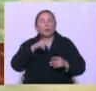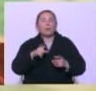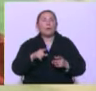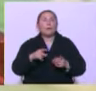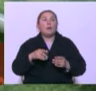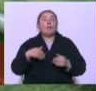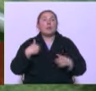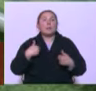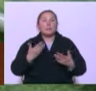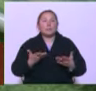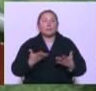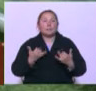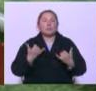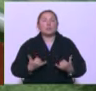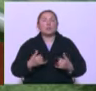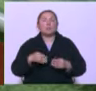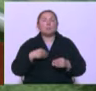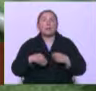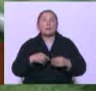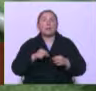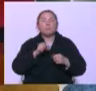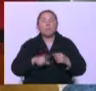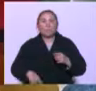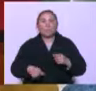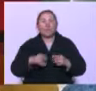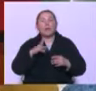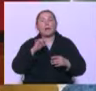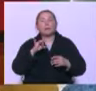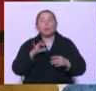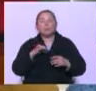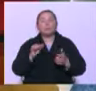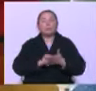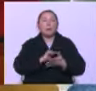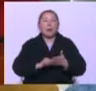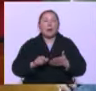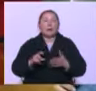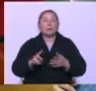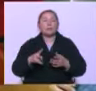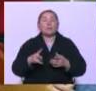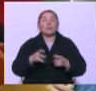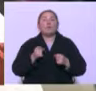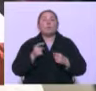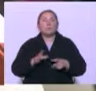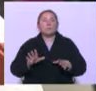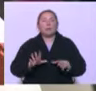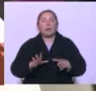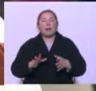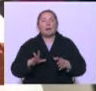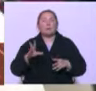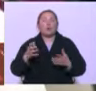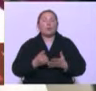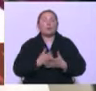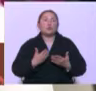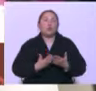в полезные предметы. Теперь пластиковые бутылки, картон, бумага и целлофановые вырезки не оказываются на свалке, а находят